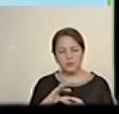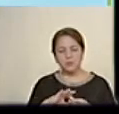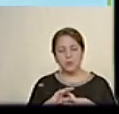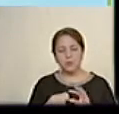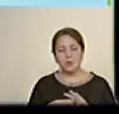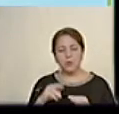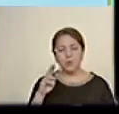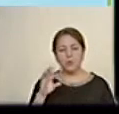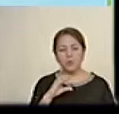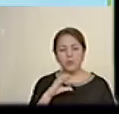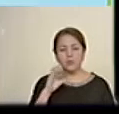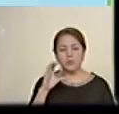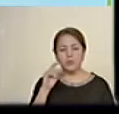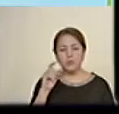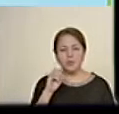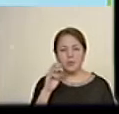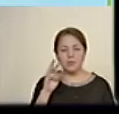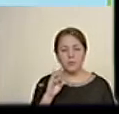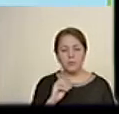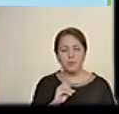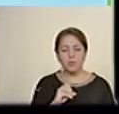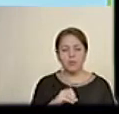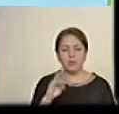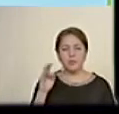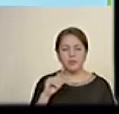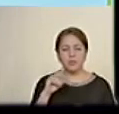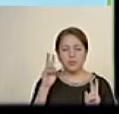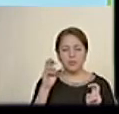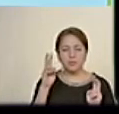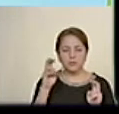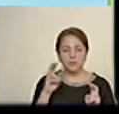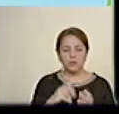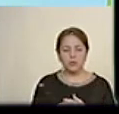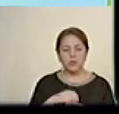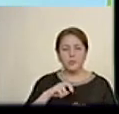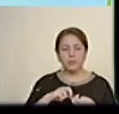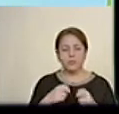по схемам на тему проблемы экологии.